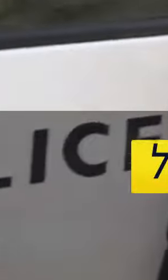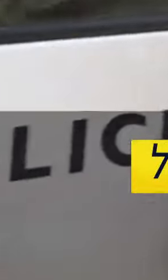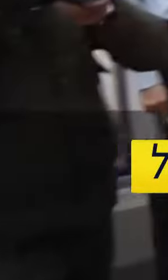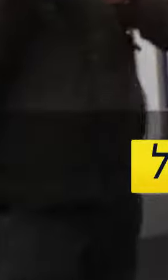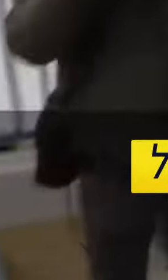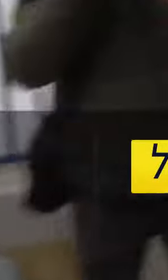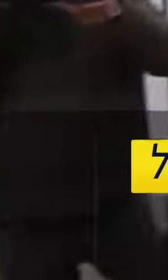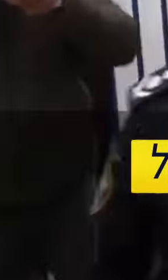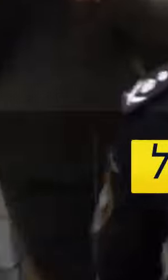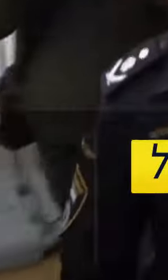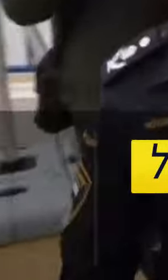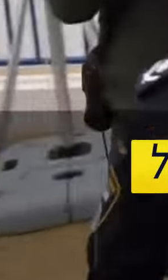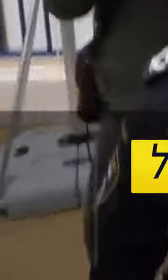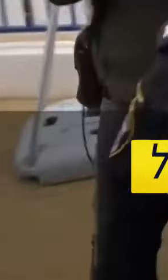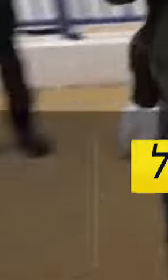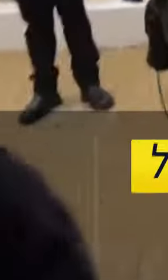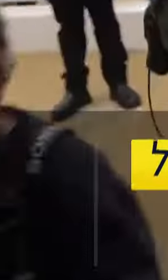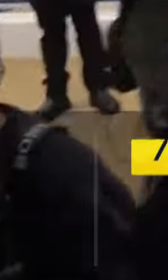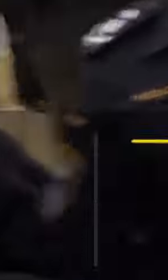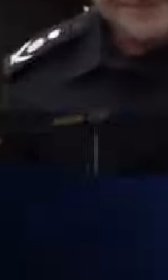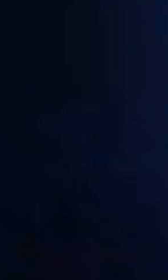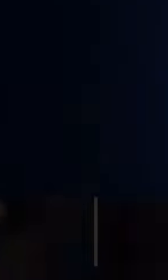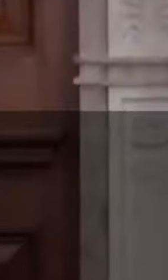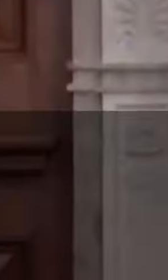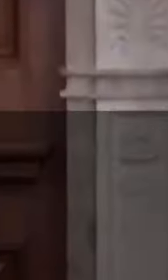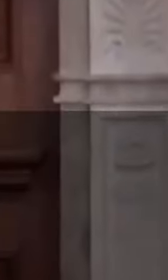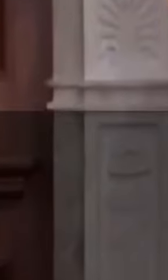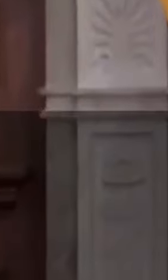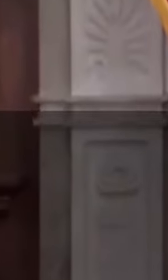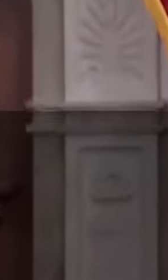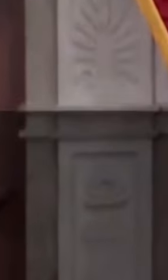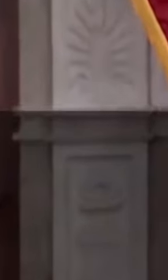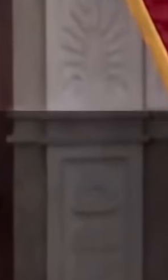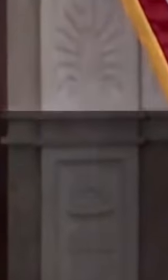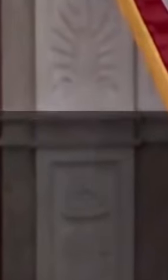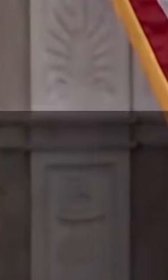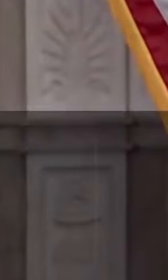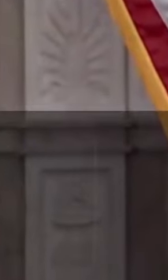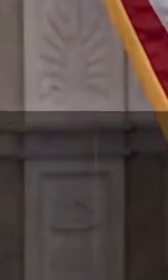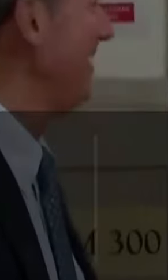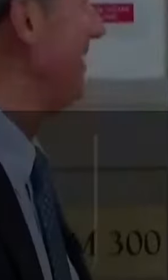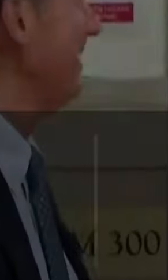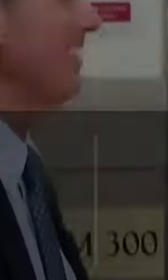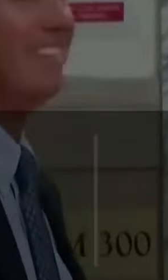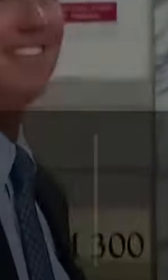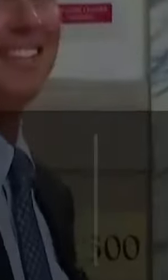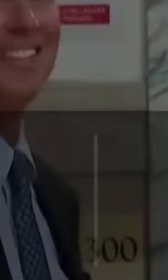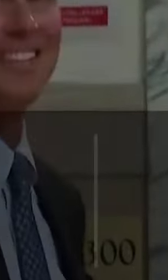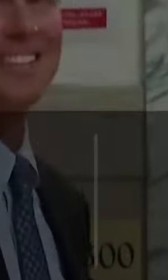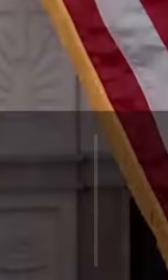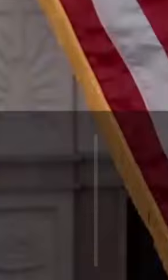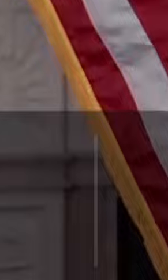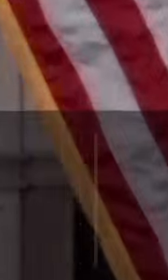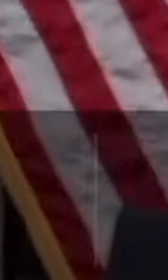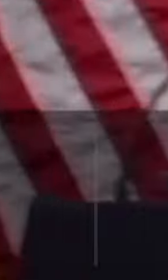יהיה יותר קל לראות ולפגוע במי שמאיים על החיים שלהם. דרמה פוליטית באמריקה, האם טראמפ יחליף את